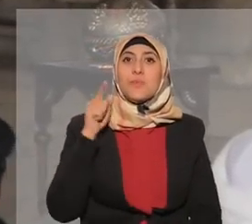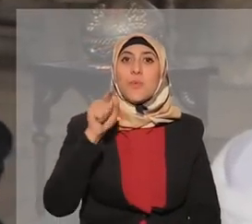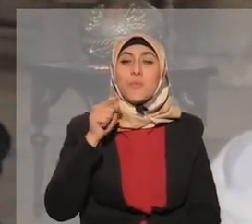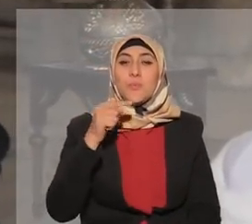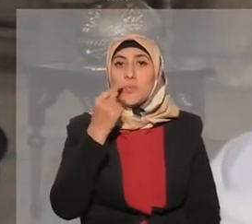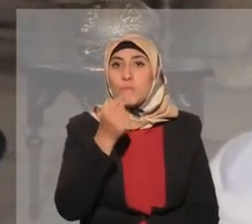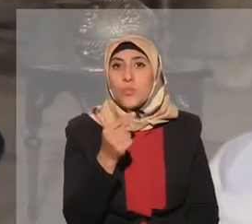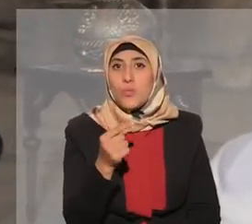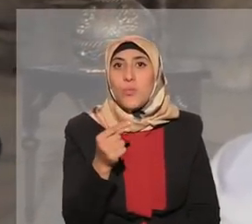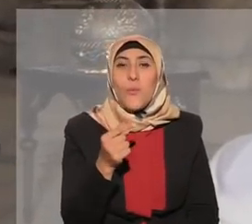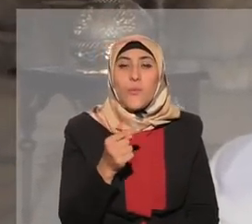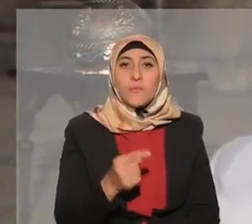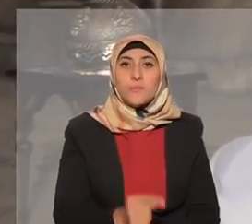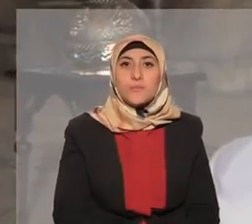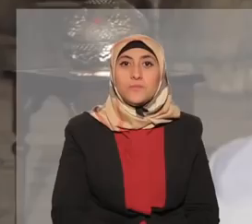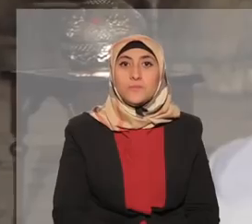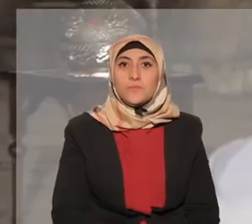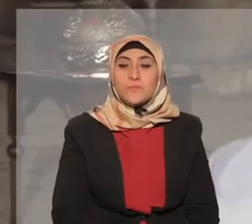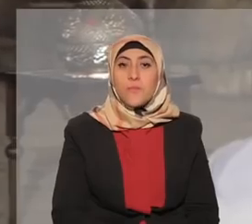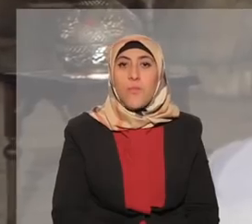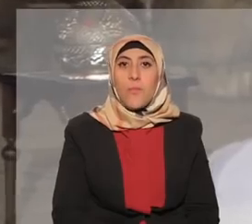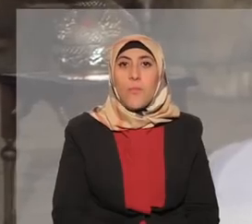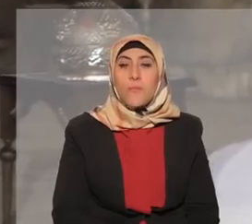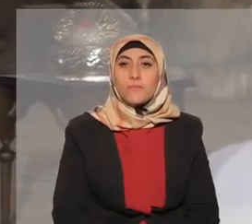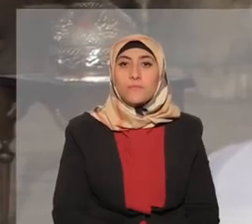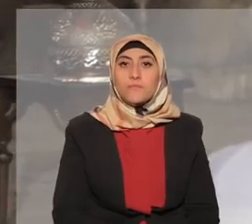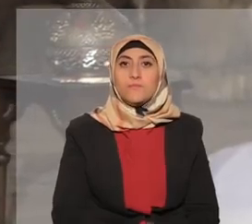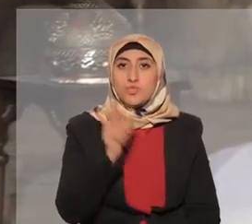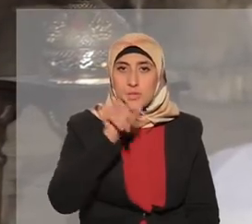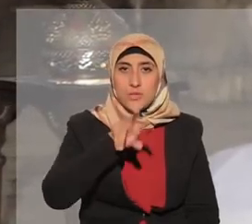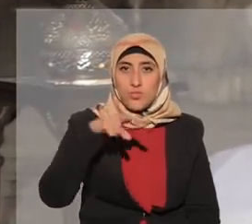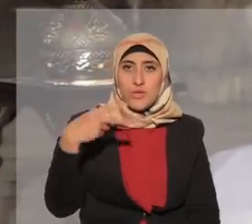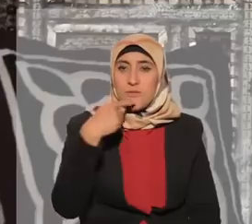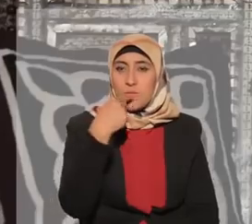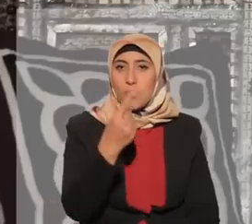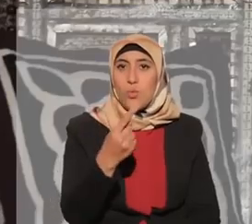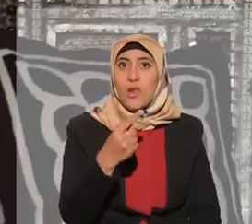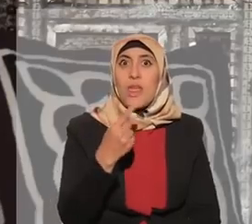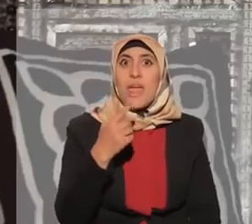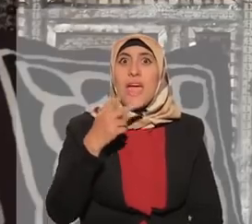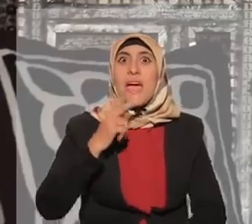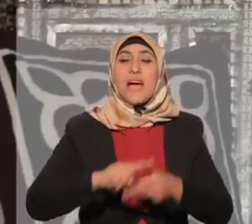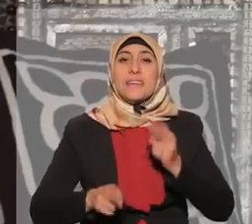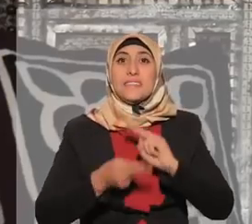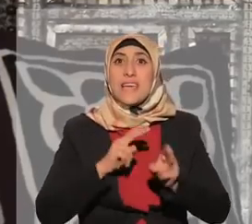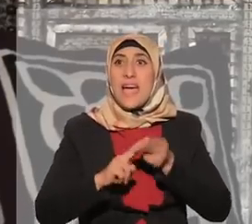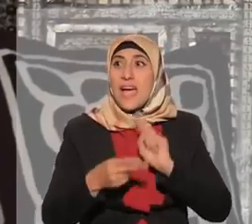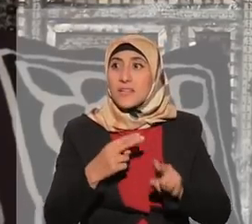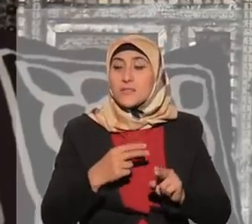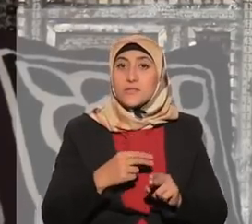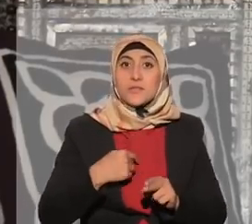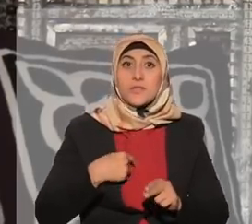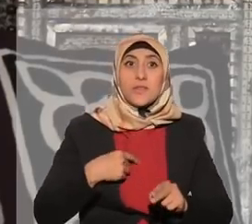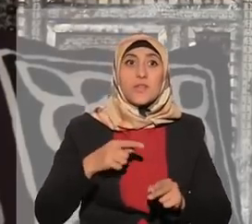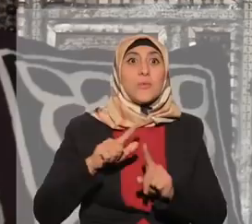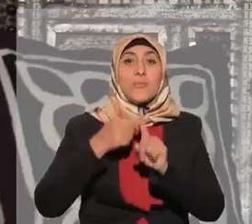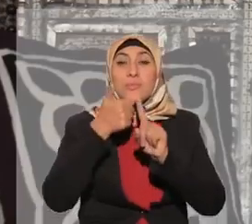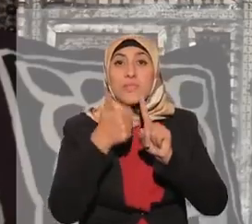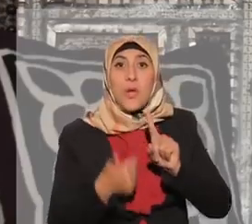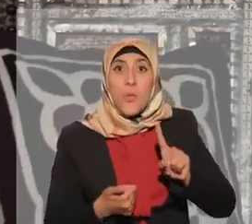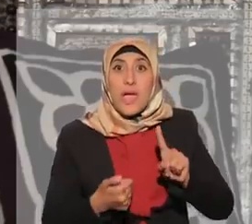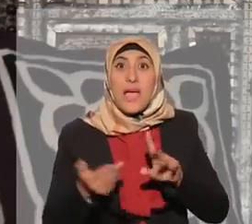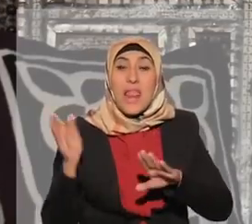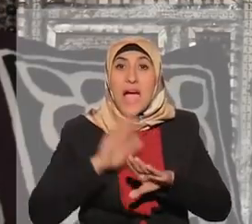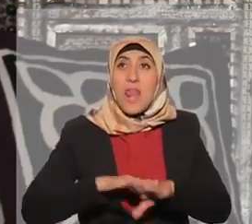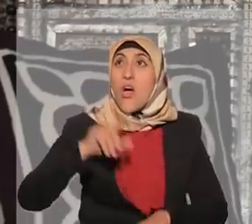ذر الغفاري، أما أنا فأقول: من اتكل على حسن اختيار